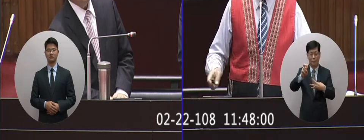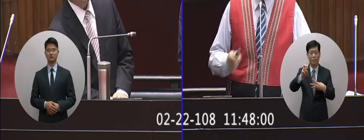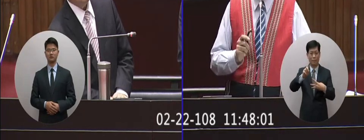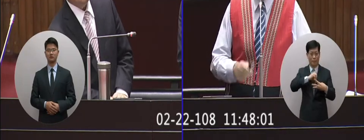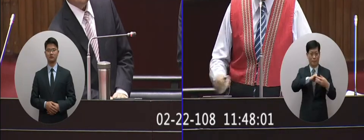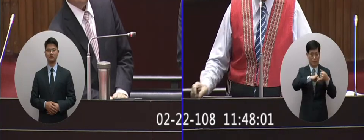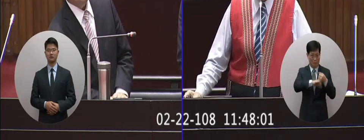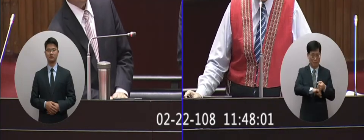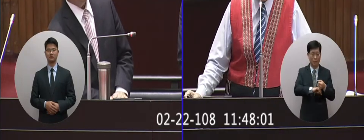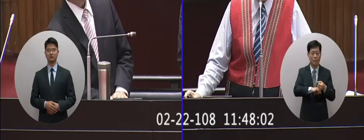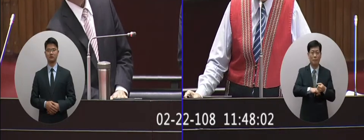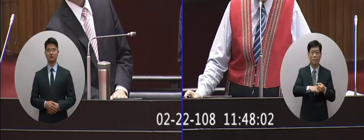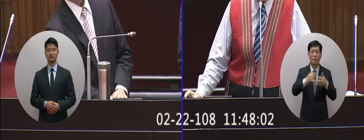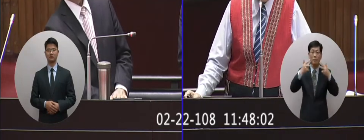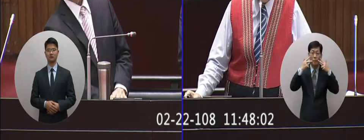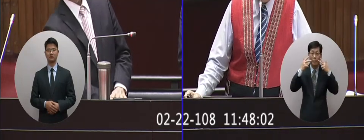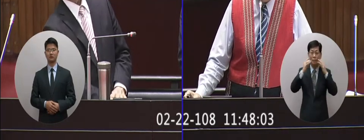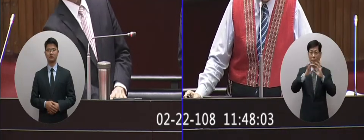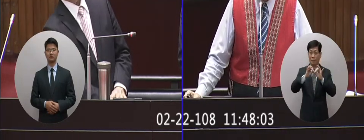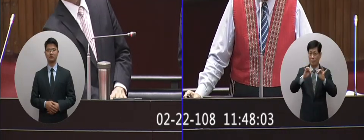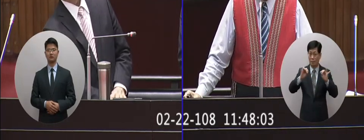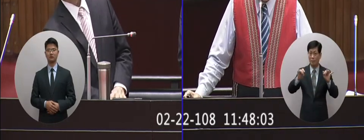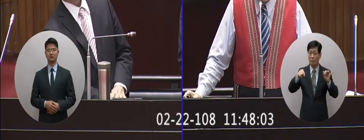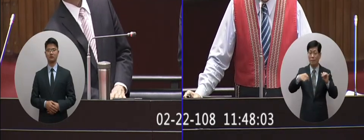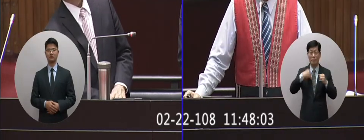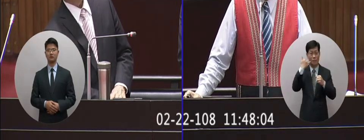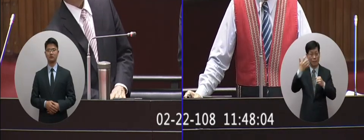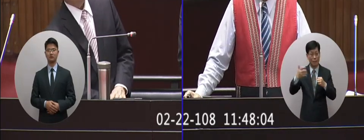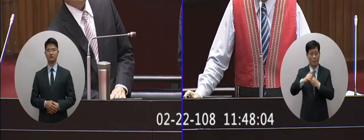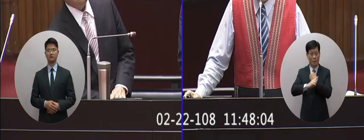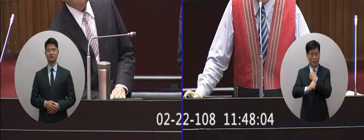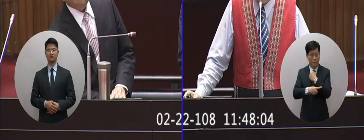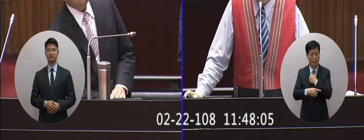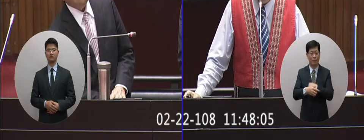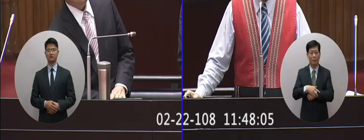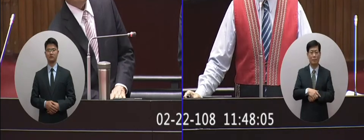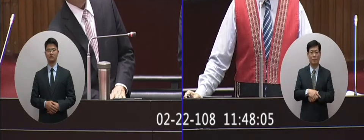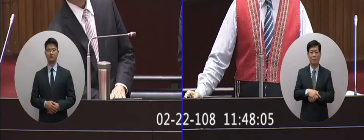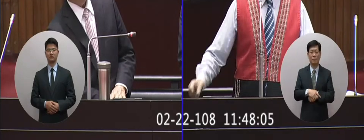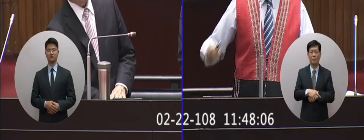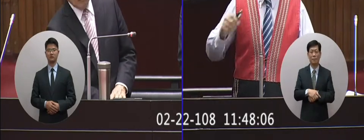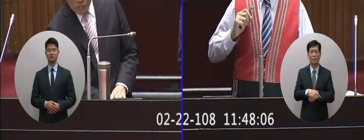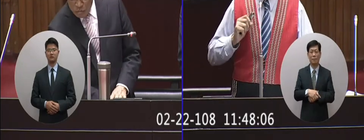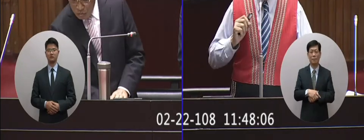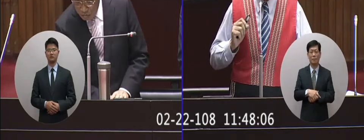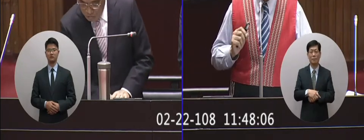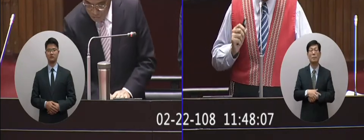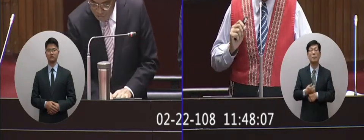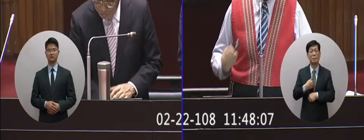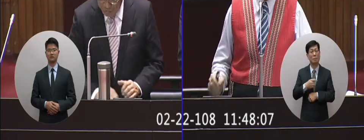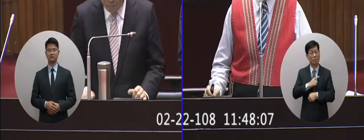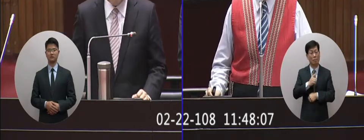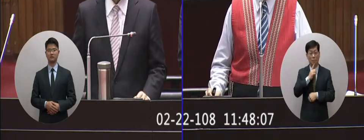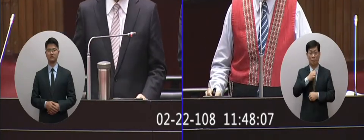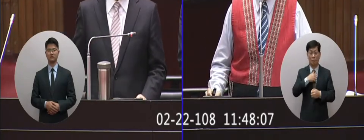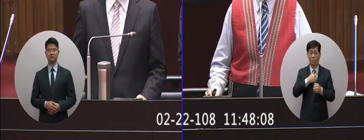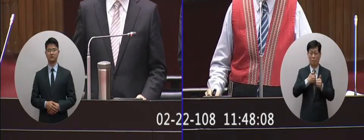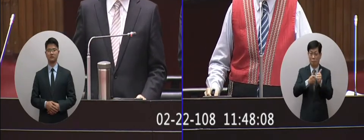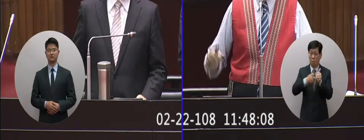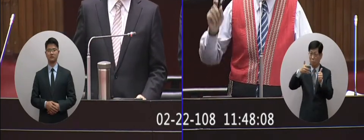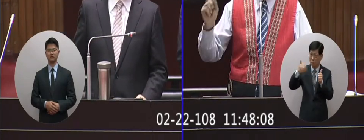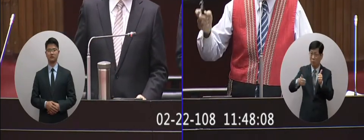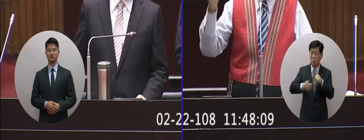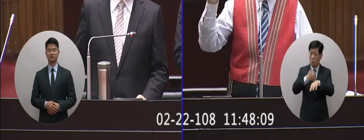定，要拟定原住民族土地及海域法，也就是土海法。本席当常务副主委，